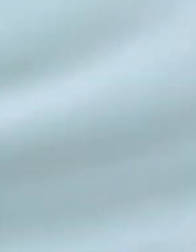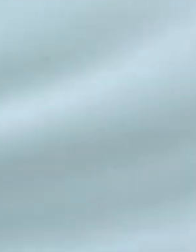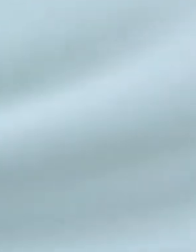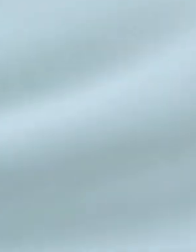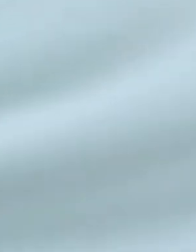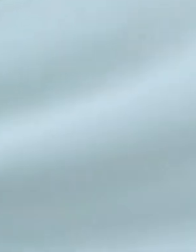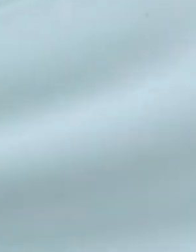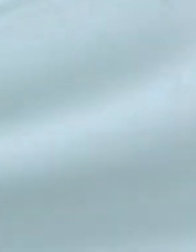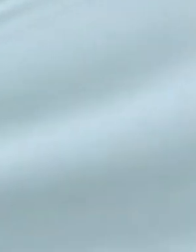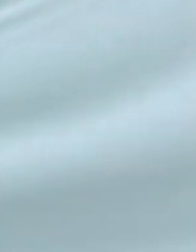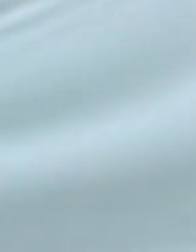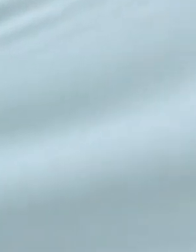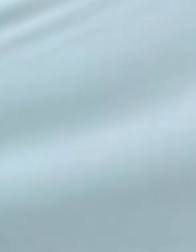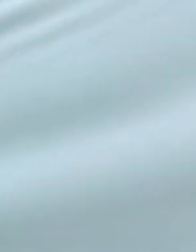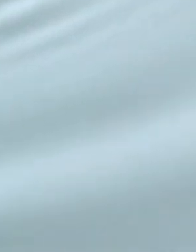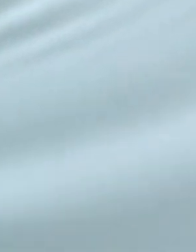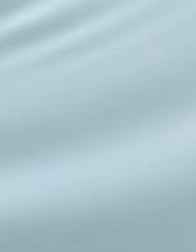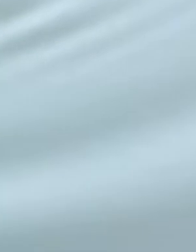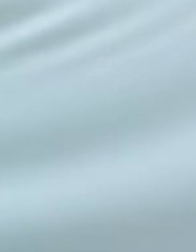으